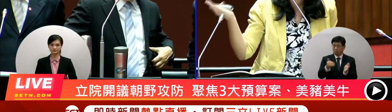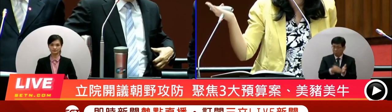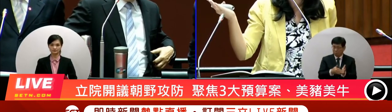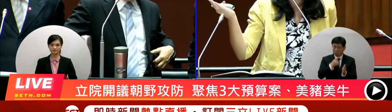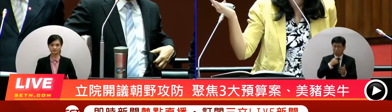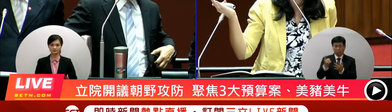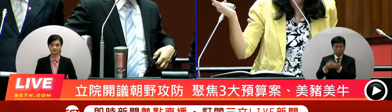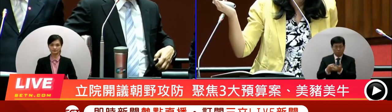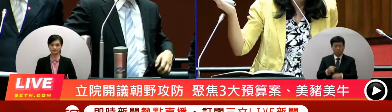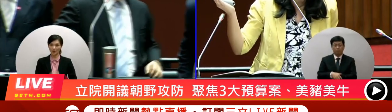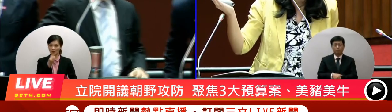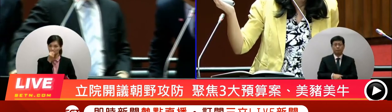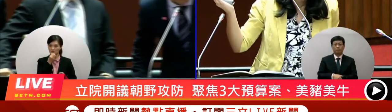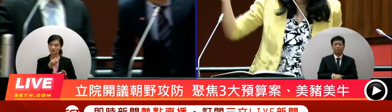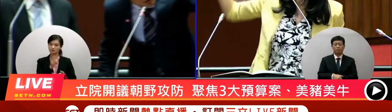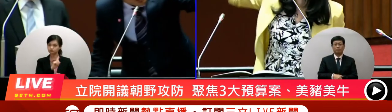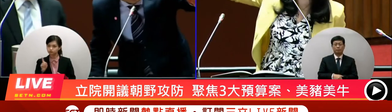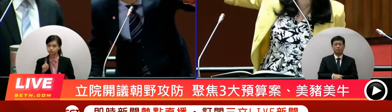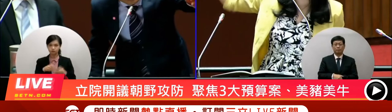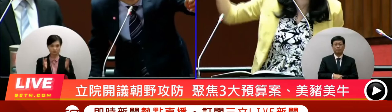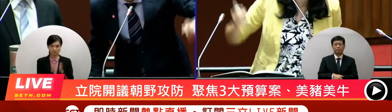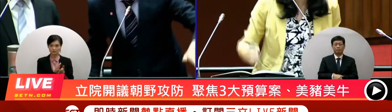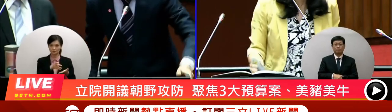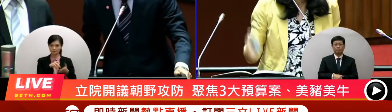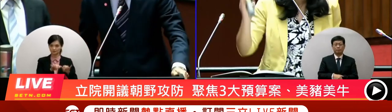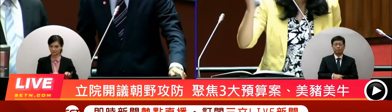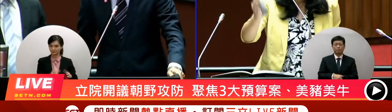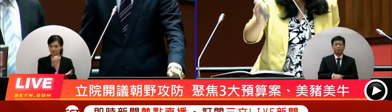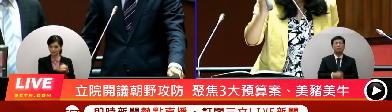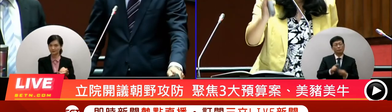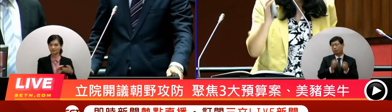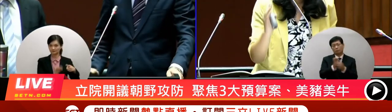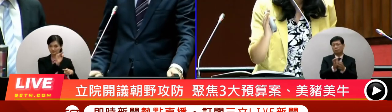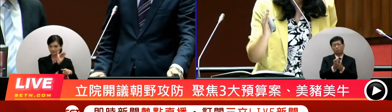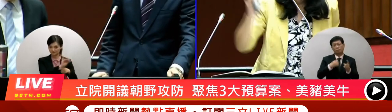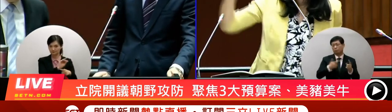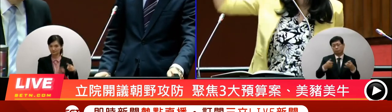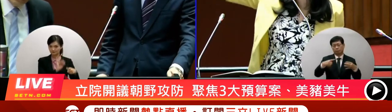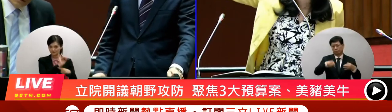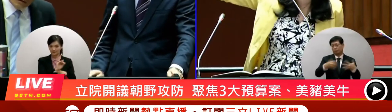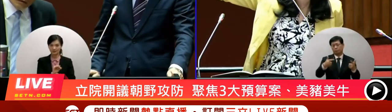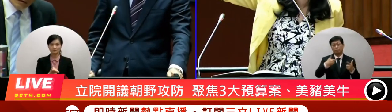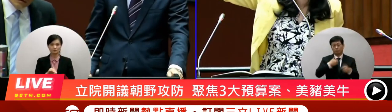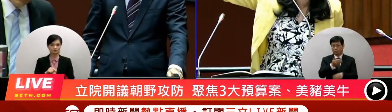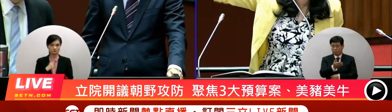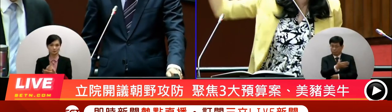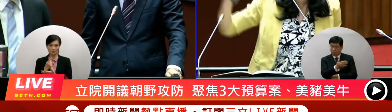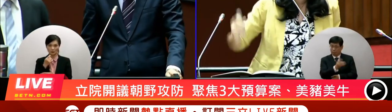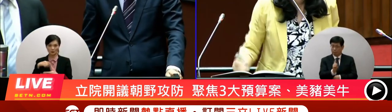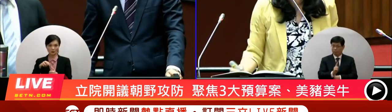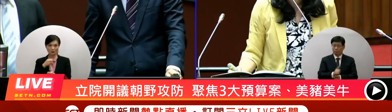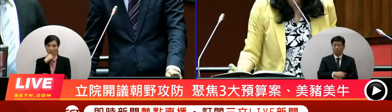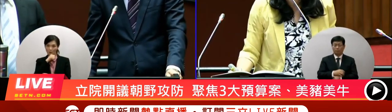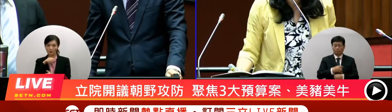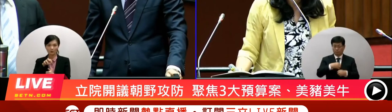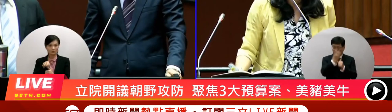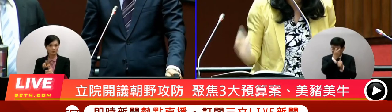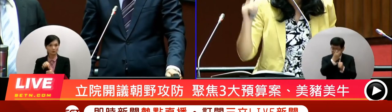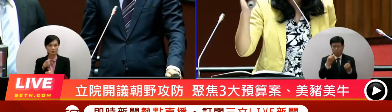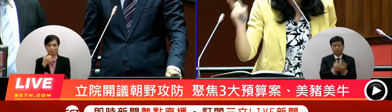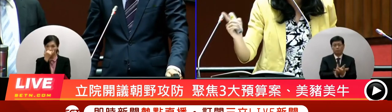这就是问题了。 食材登录已经100%，用国产是60%。 好，没关系，这个不是我们今天讨论重点。左边这个呢？左边这个稽查也不够